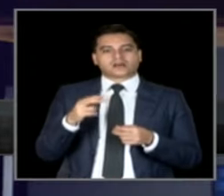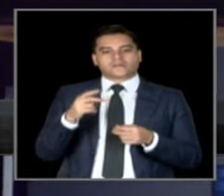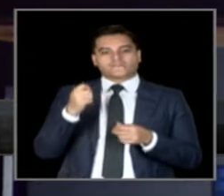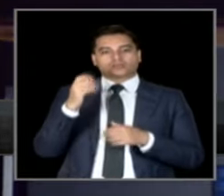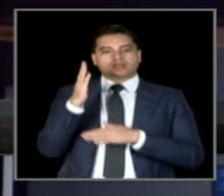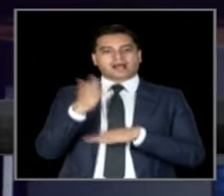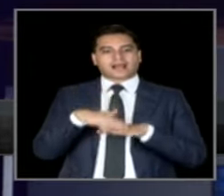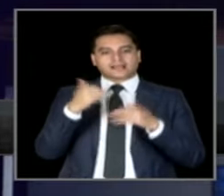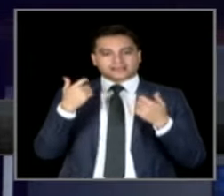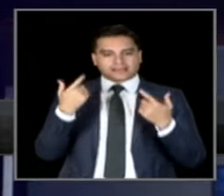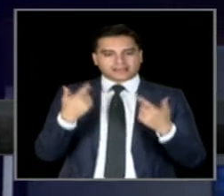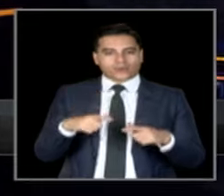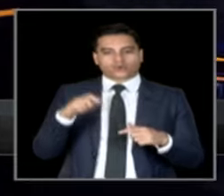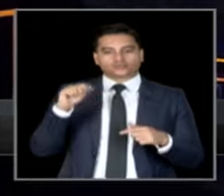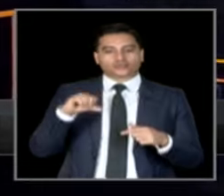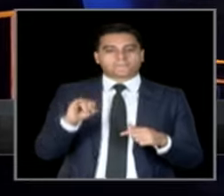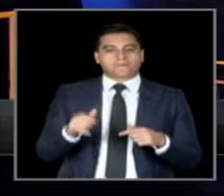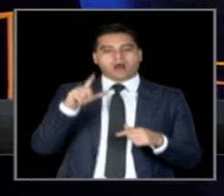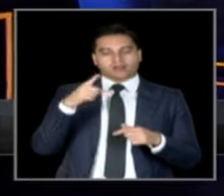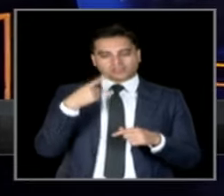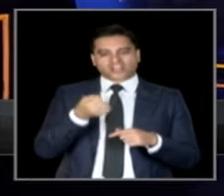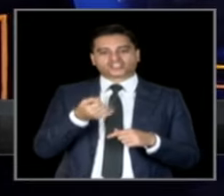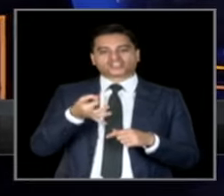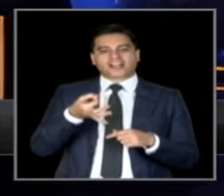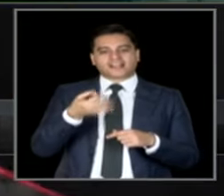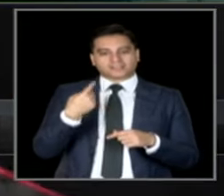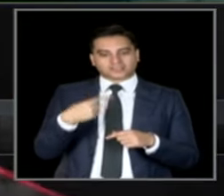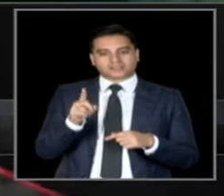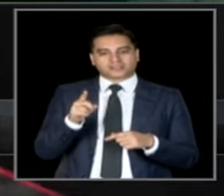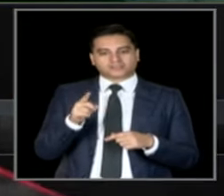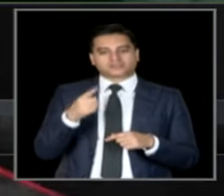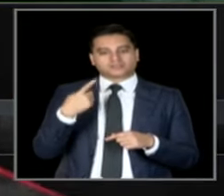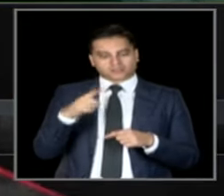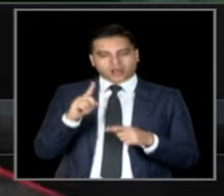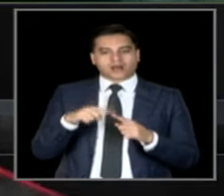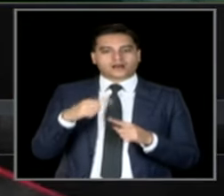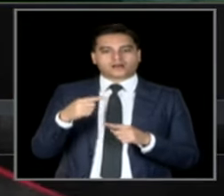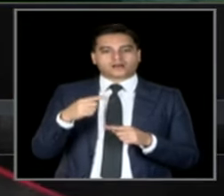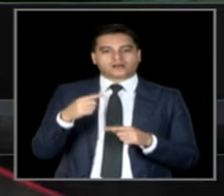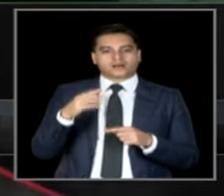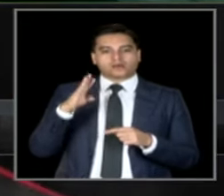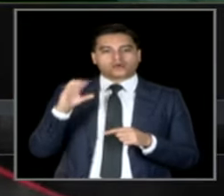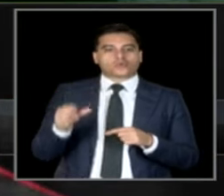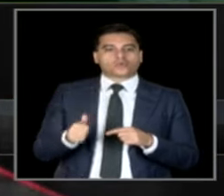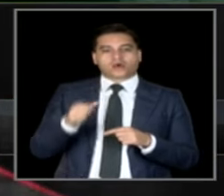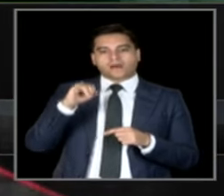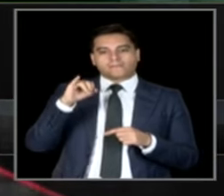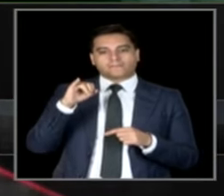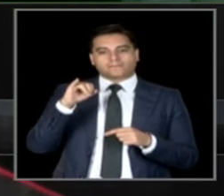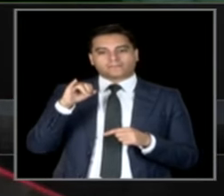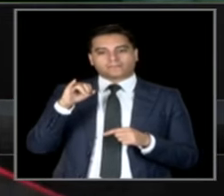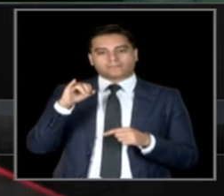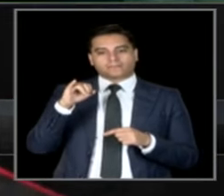الصومال؟ تشيلين. صح. أزليباقي هو لقب أحد نجوم محمد بركات. صح. كوامي نكروما هو أول